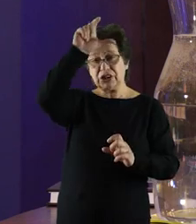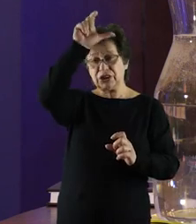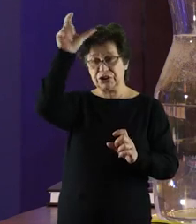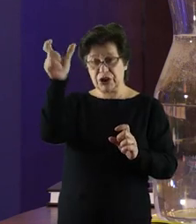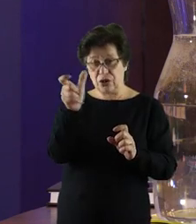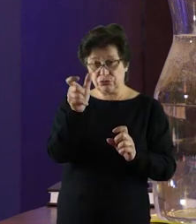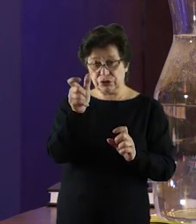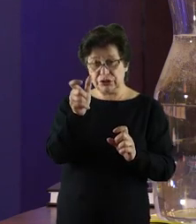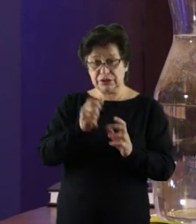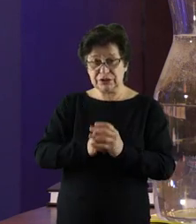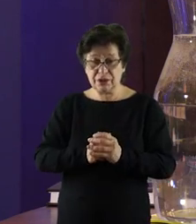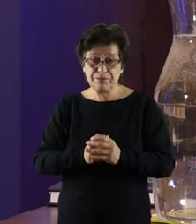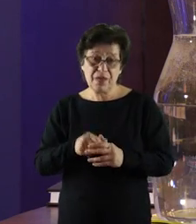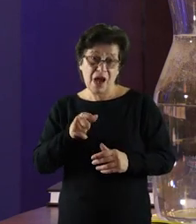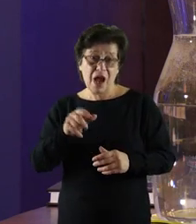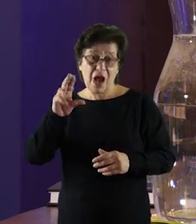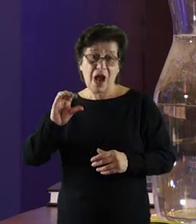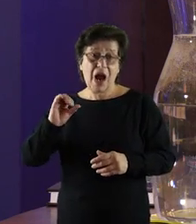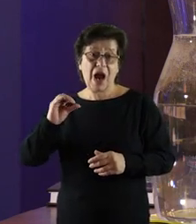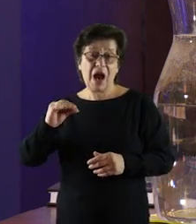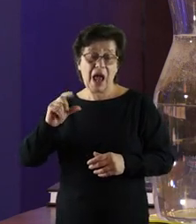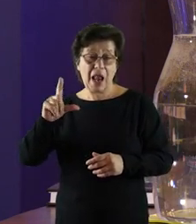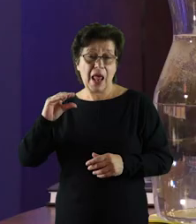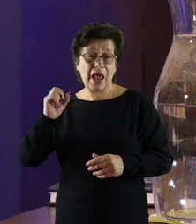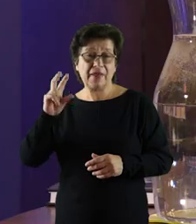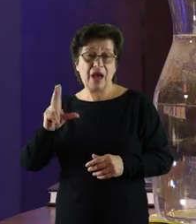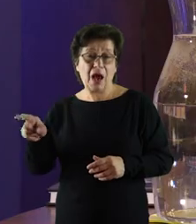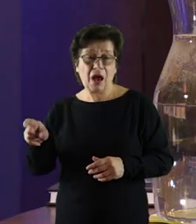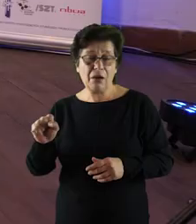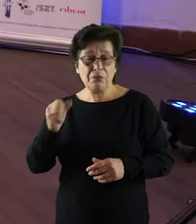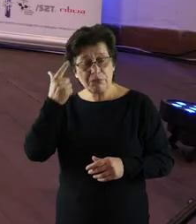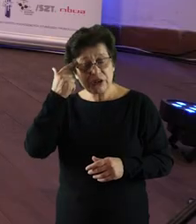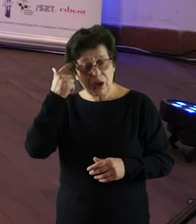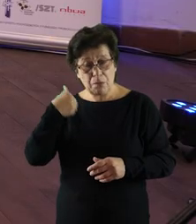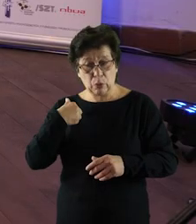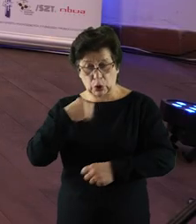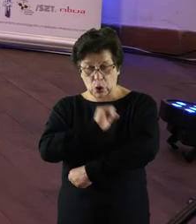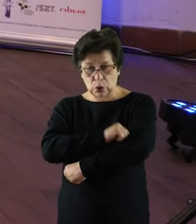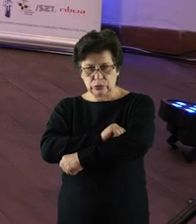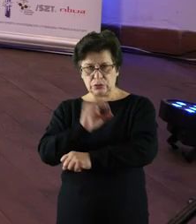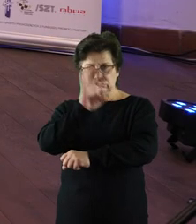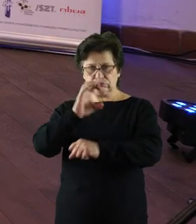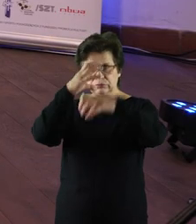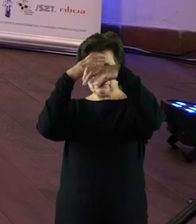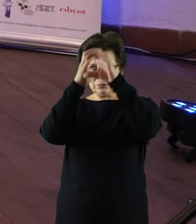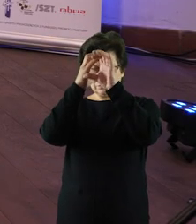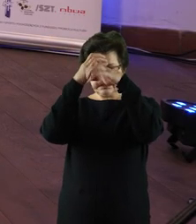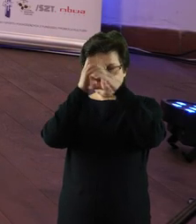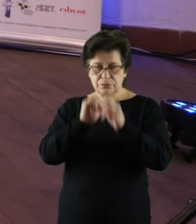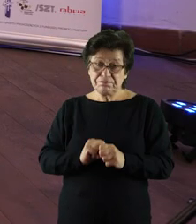Helenka była przekonana, że ta luneta wymierzona jest w jej okno. Czy rzeczywiście starał się